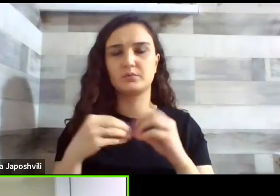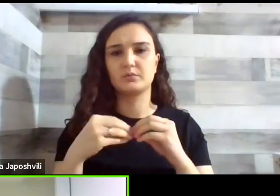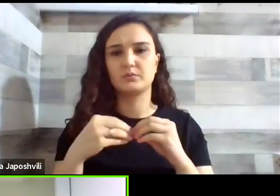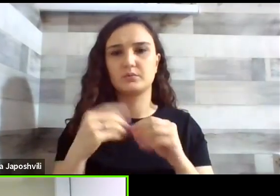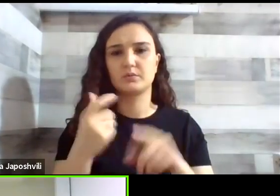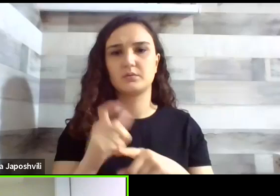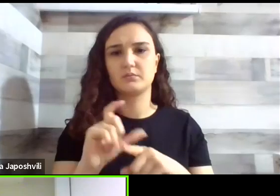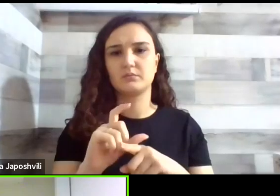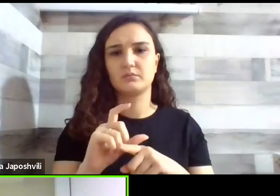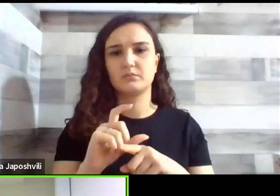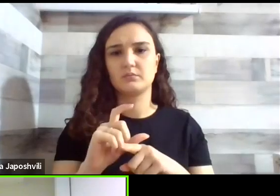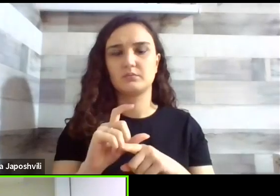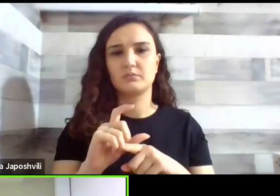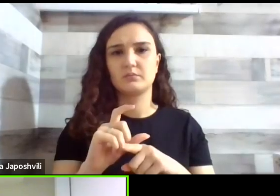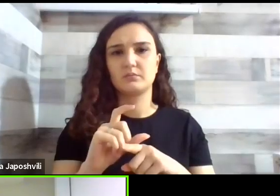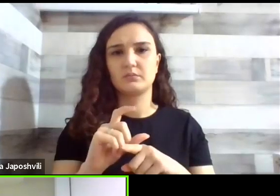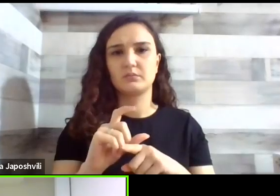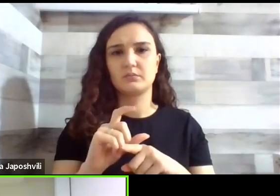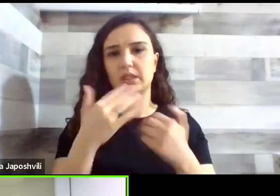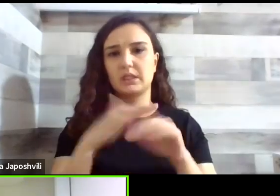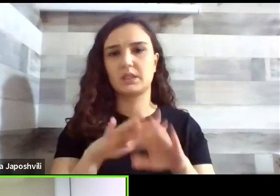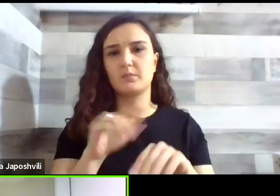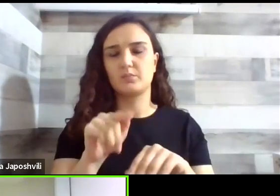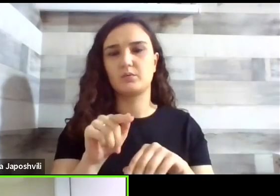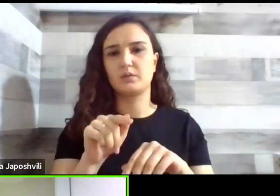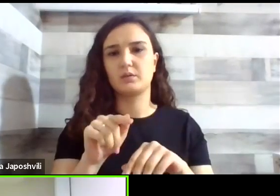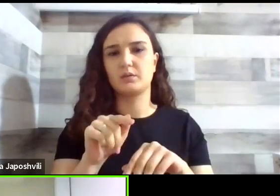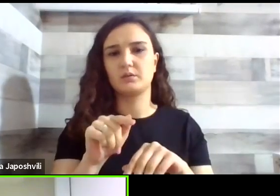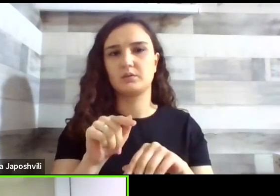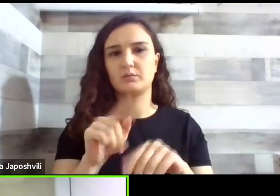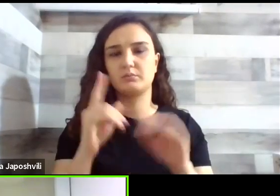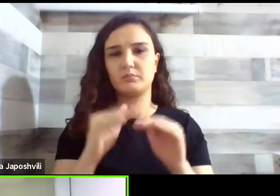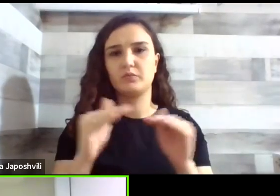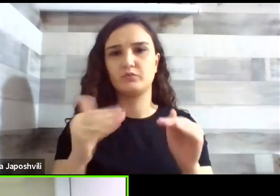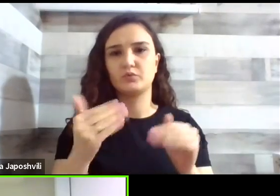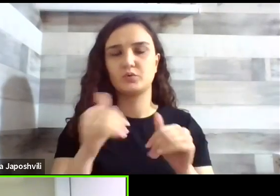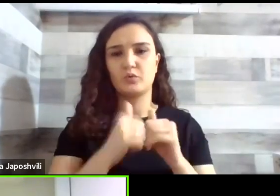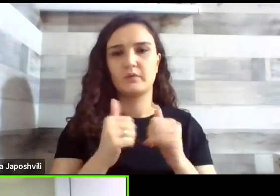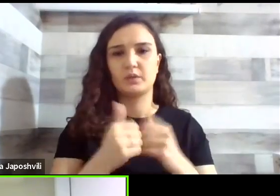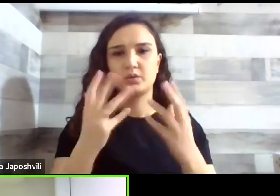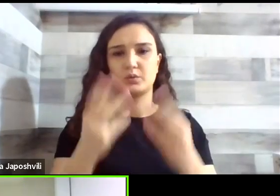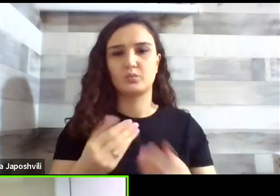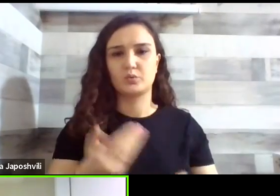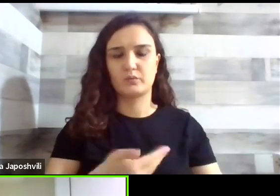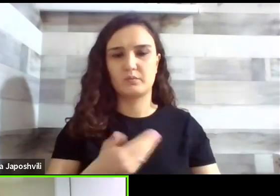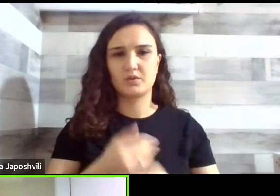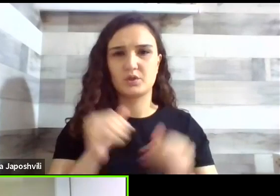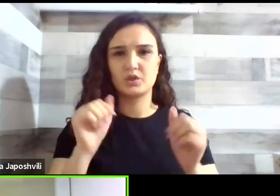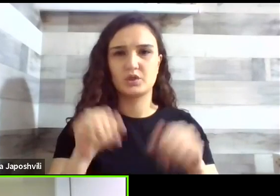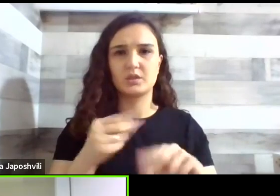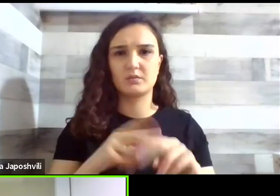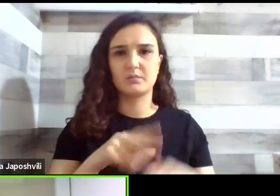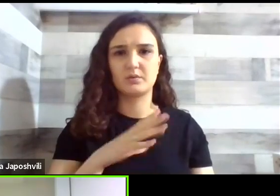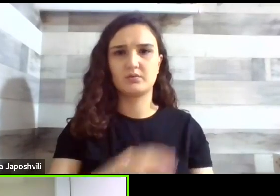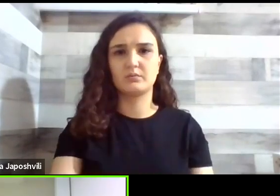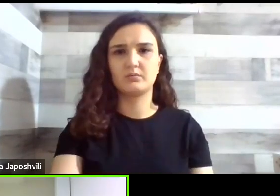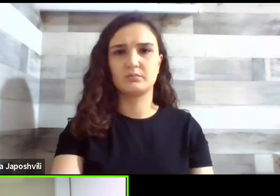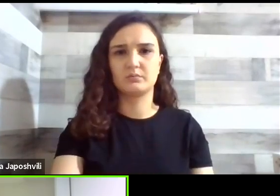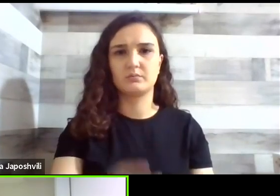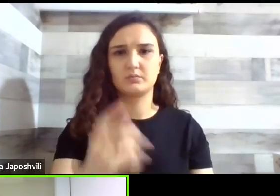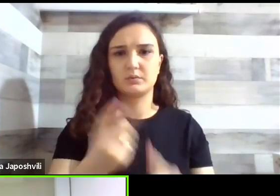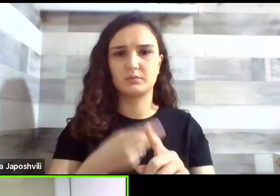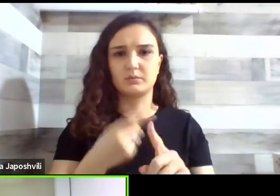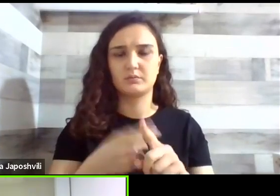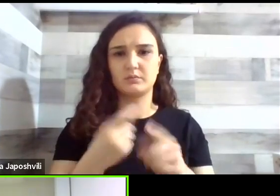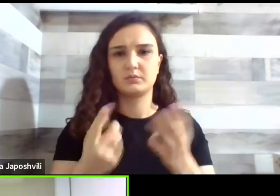ძალიან რაღაცნაირად ინტეგრირებული ბავშვის ყოველდღიურ აქტივობებში. ეს შეიძლება იყოს კარტოფილის